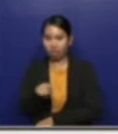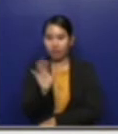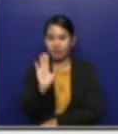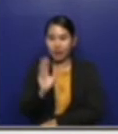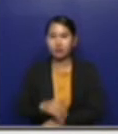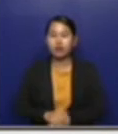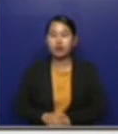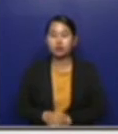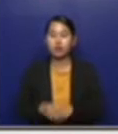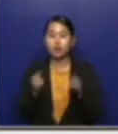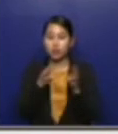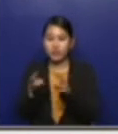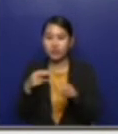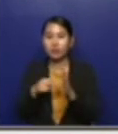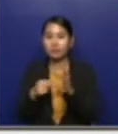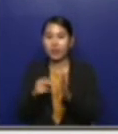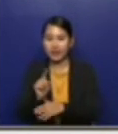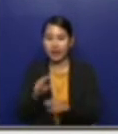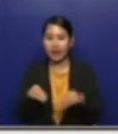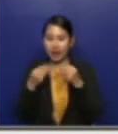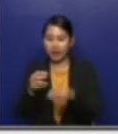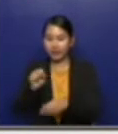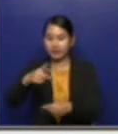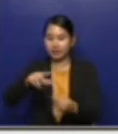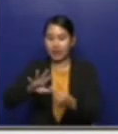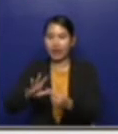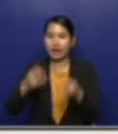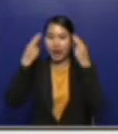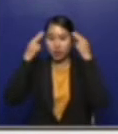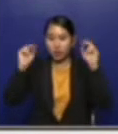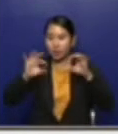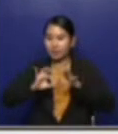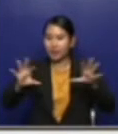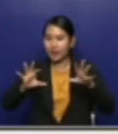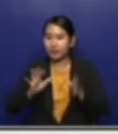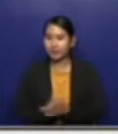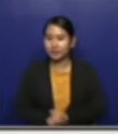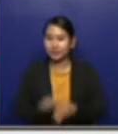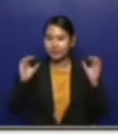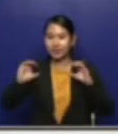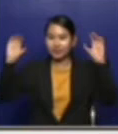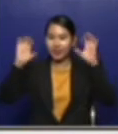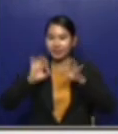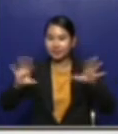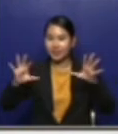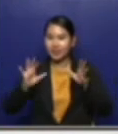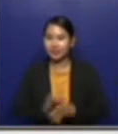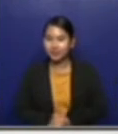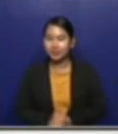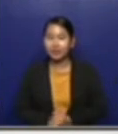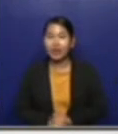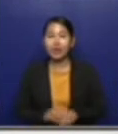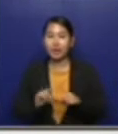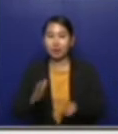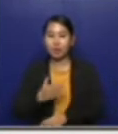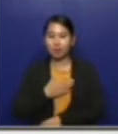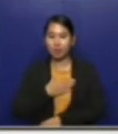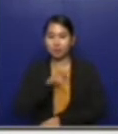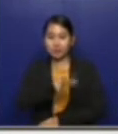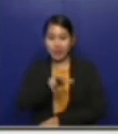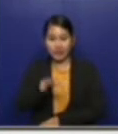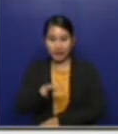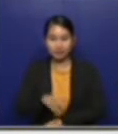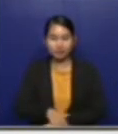ามัญคือให้สภาฟังนายกไม่เกี่ยวนะรัฐบาลไม่เกี่ยวด้วยแต่ถ้าของพวกผมนี่ให้รัฐบ